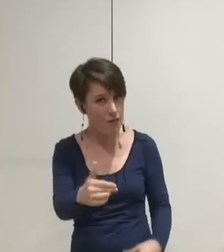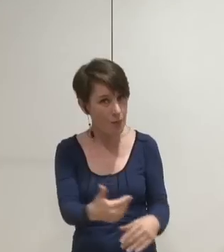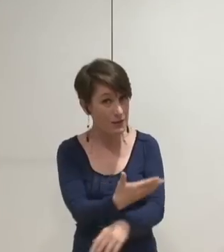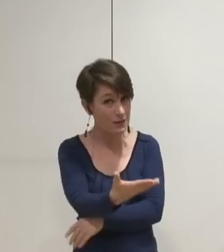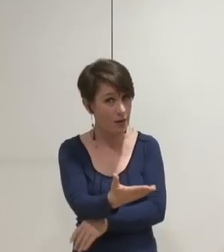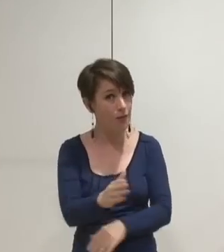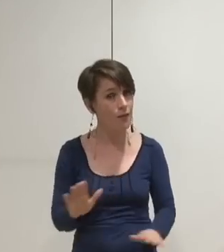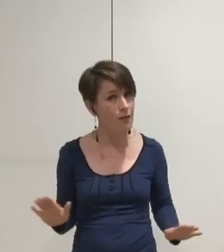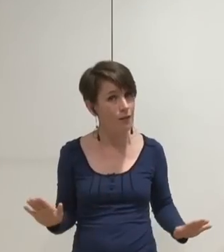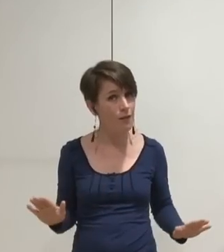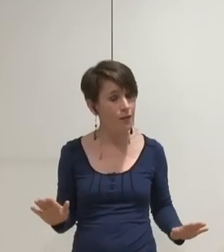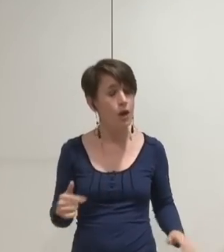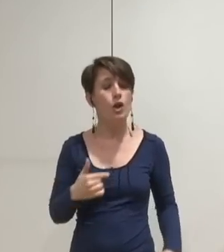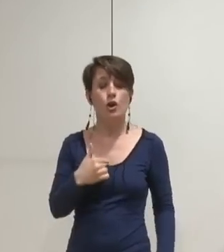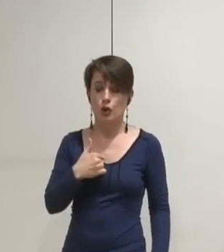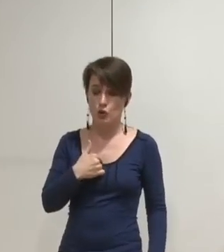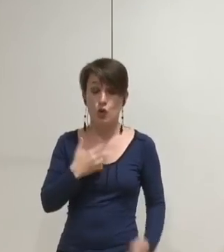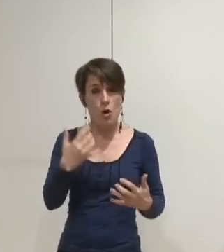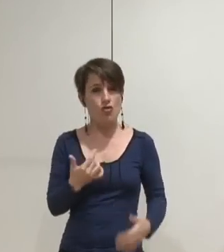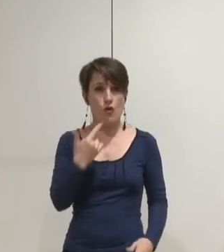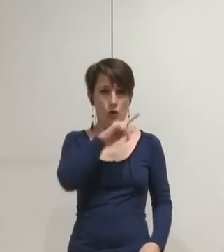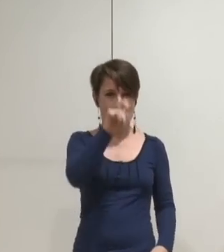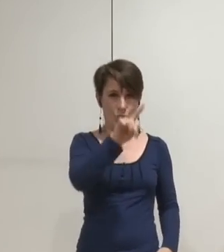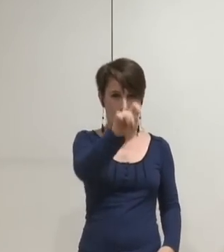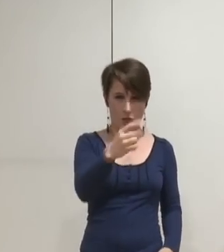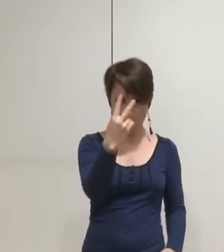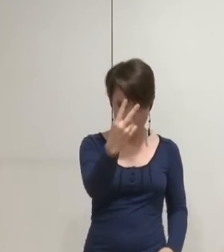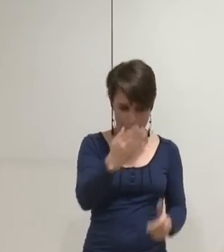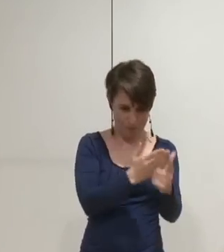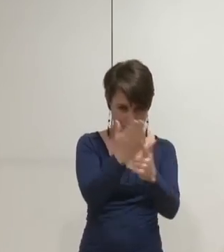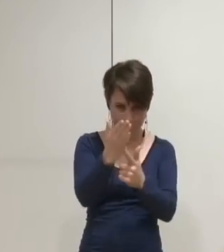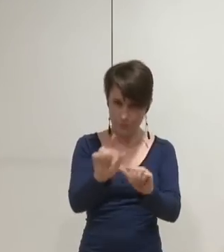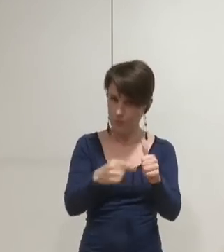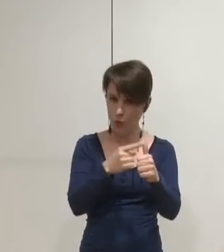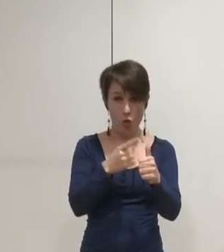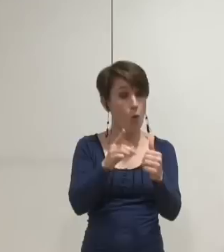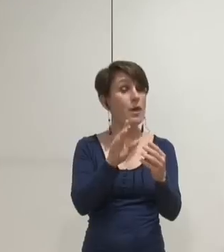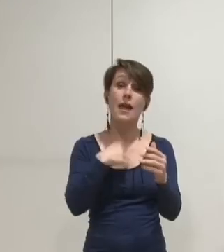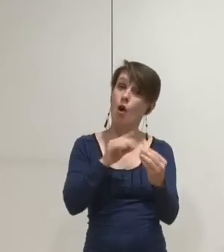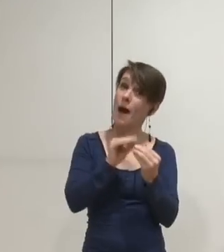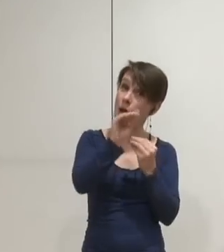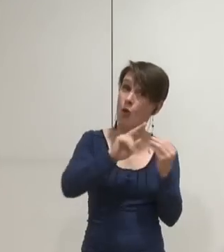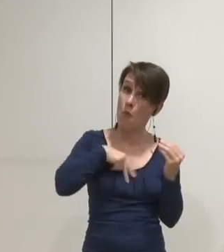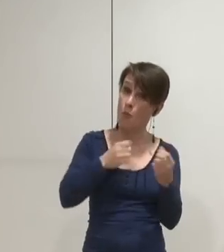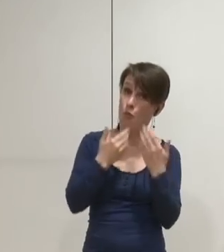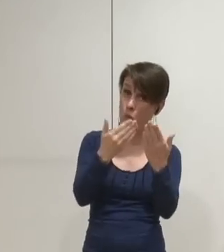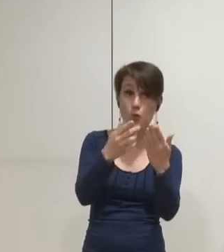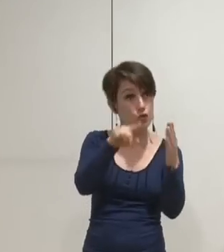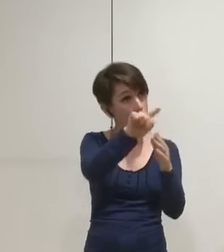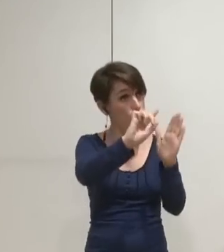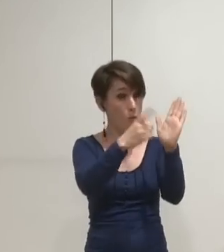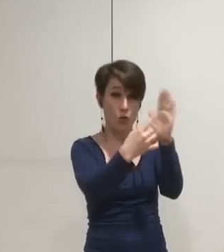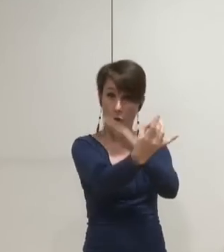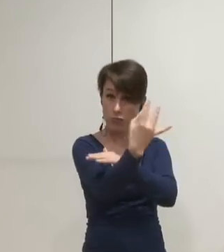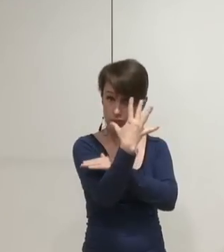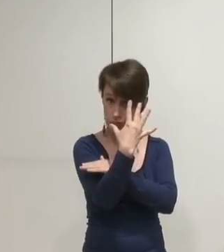deux questions à vous poser soit vous considérez que l'amendement est irrecevable et vous le dites il est irrecevable avec les arguments